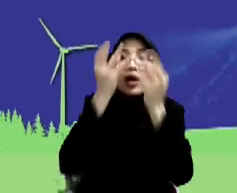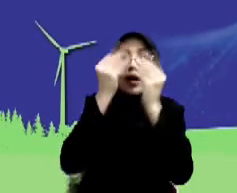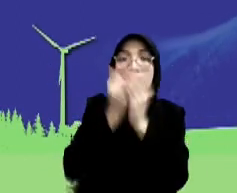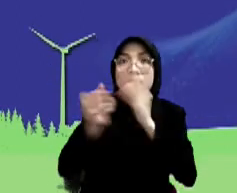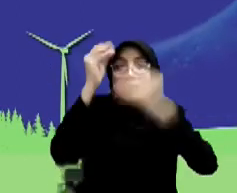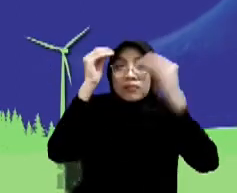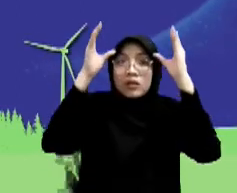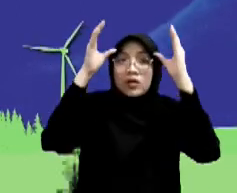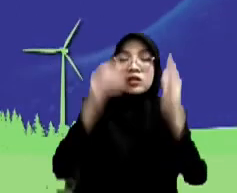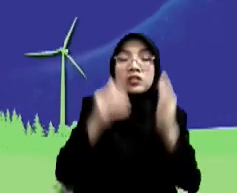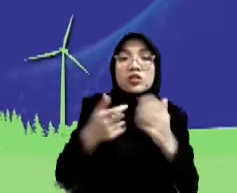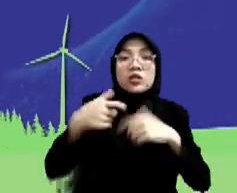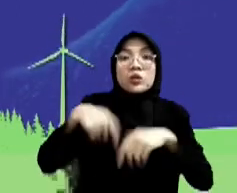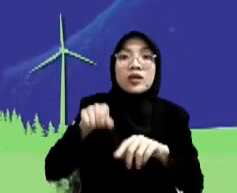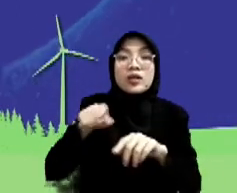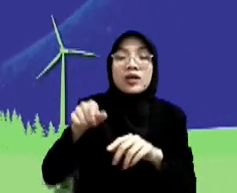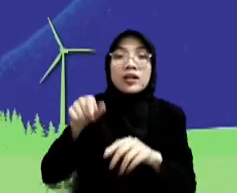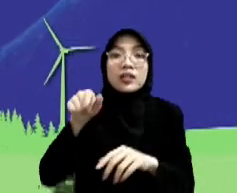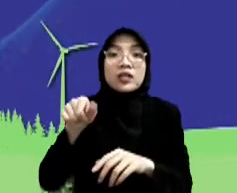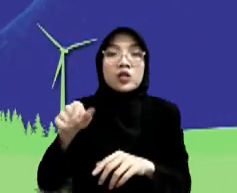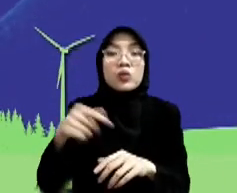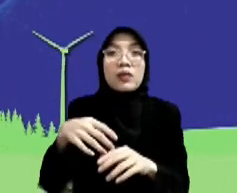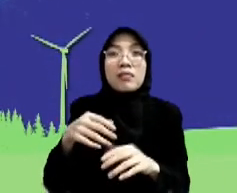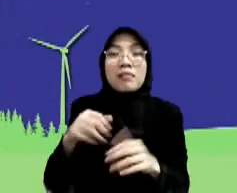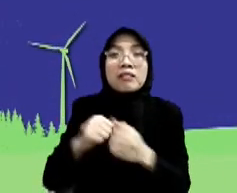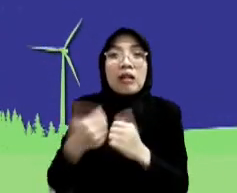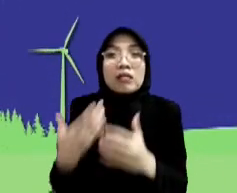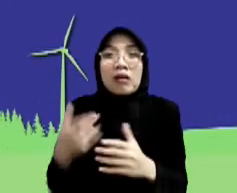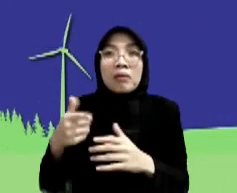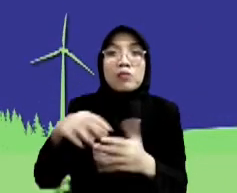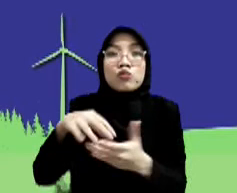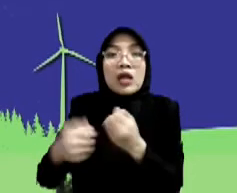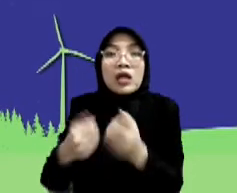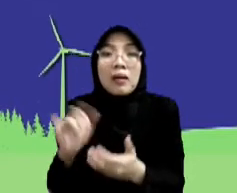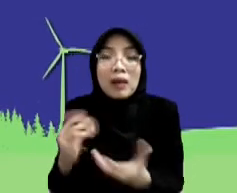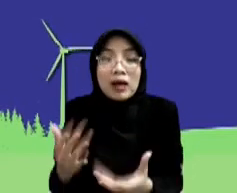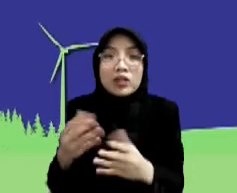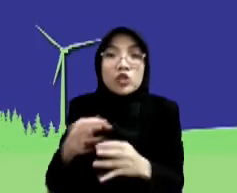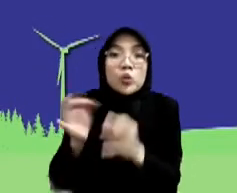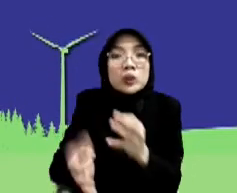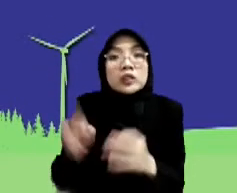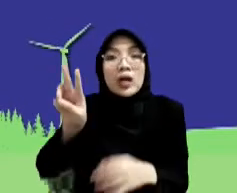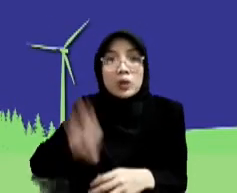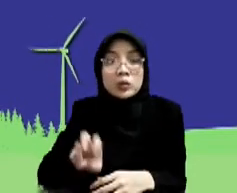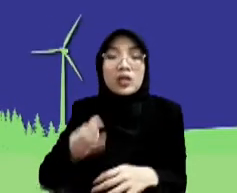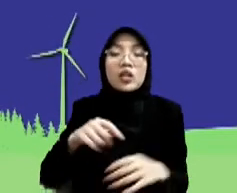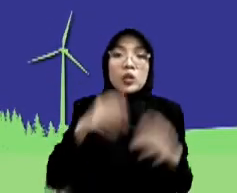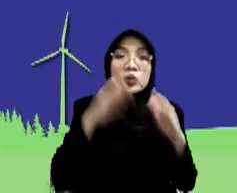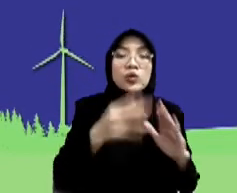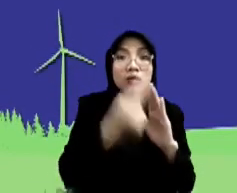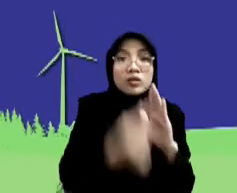actual esg What are the Solutions itu satu kedua tentu What is the financial